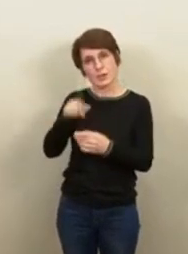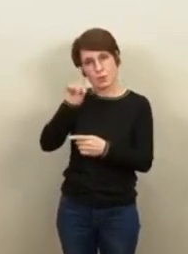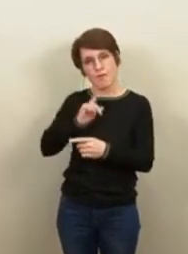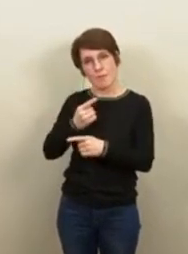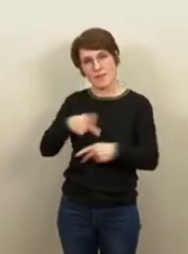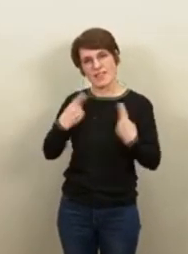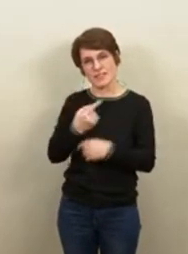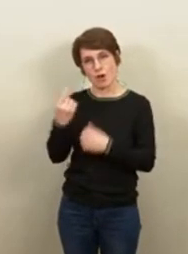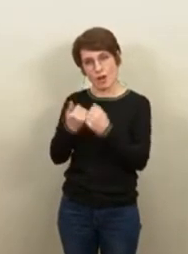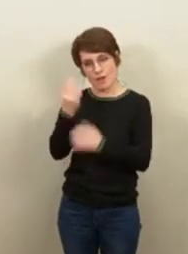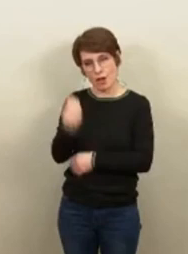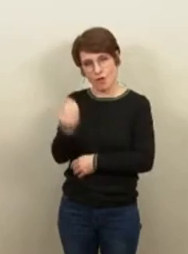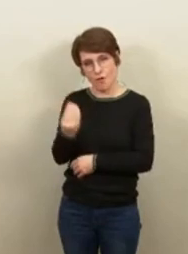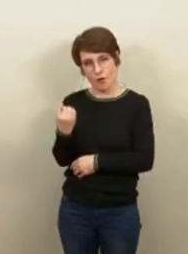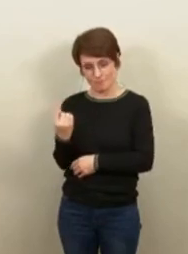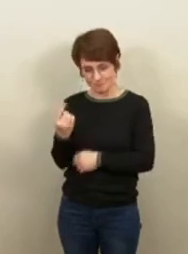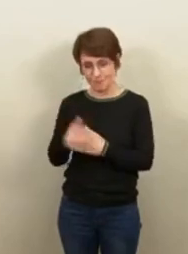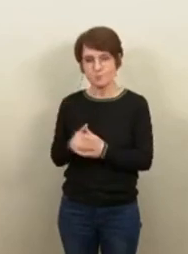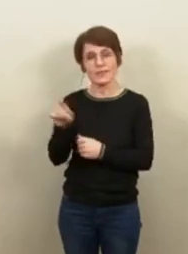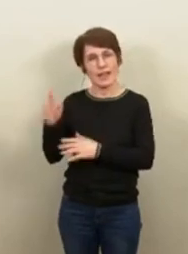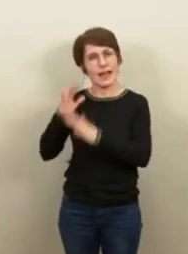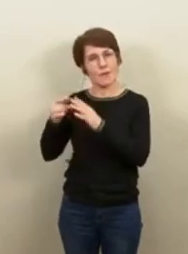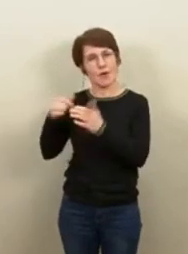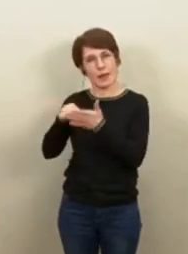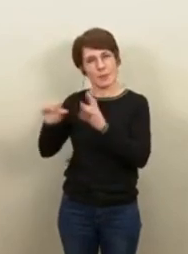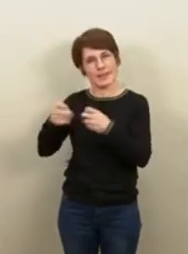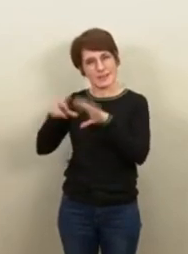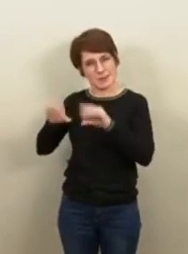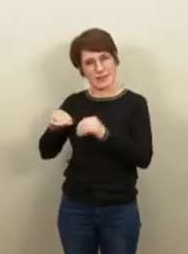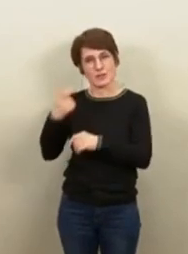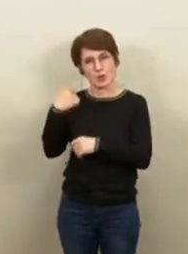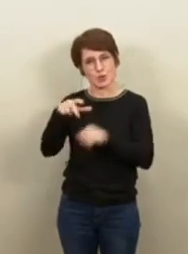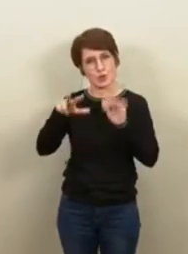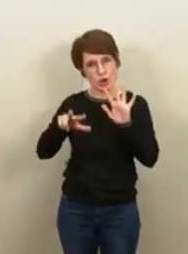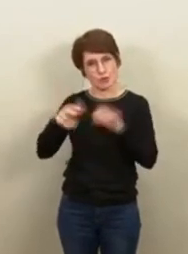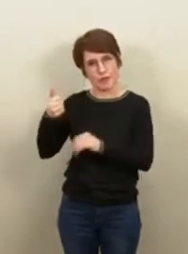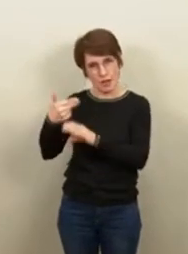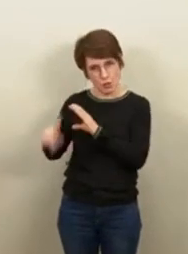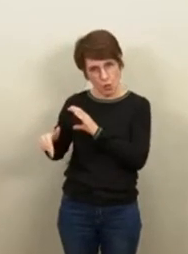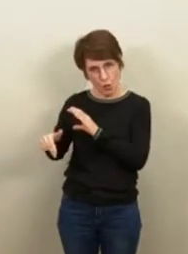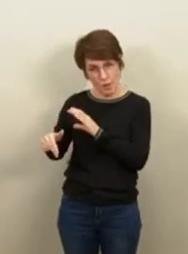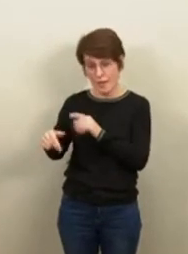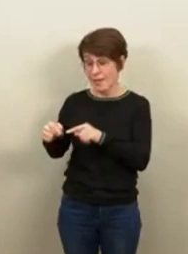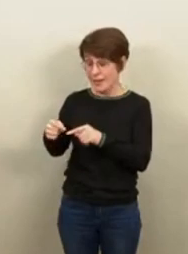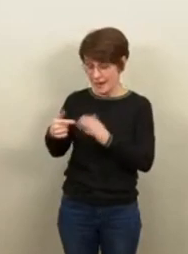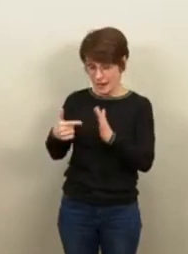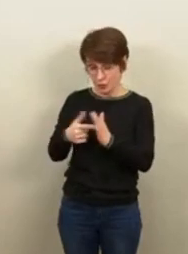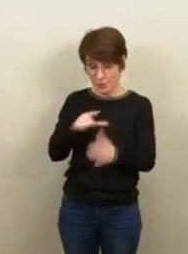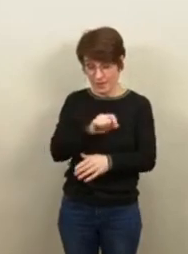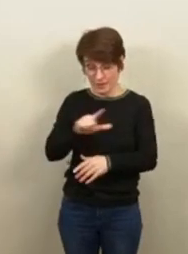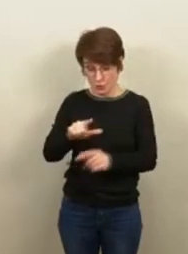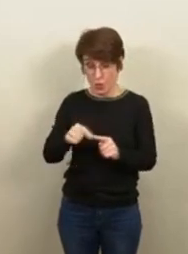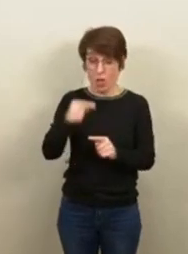qui payait 225 € de taxe d'habitation en 2018 et qui, de 2022 à